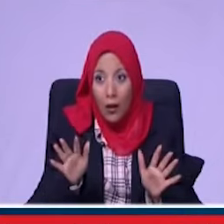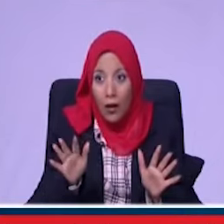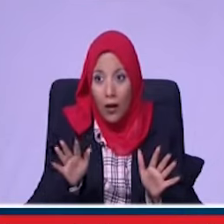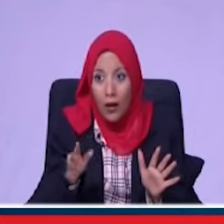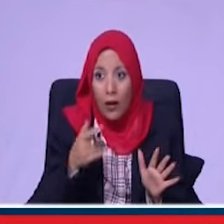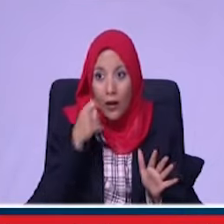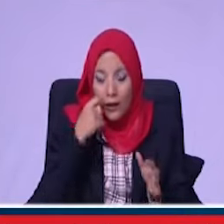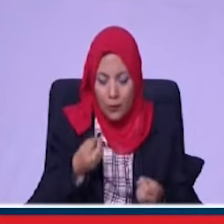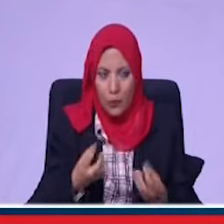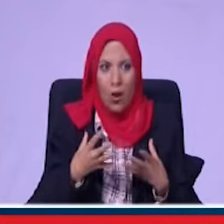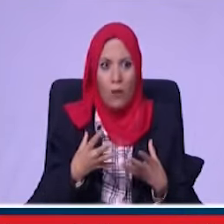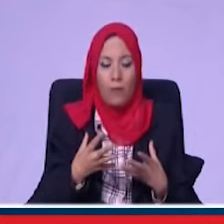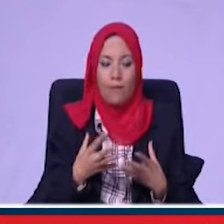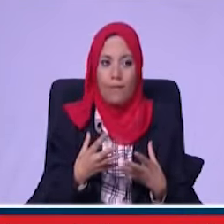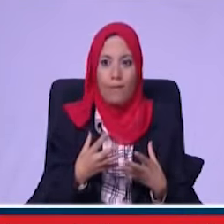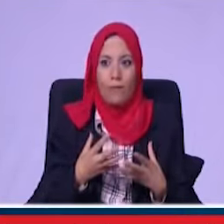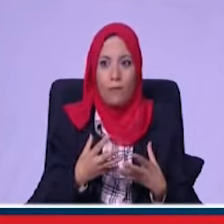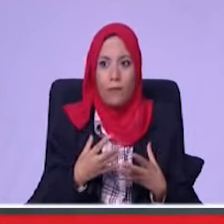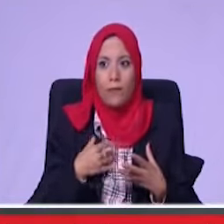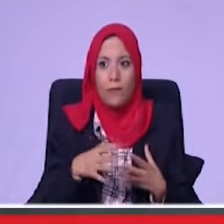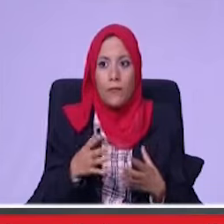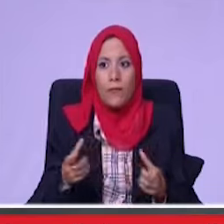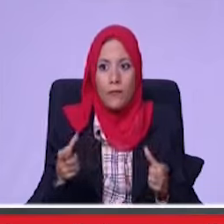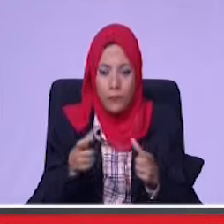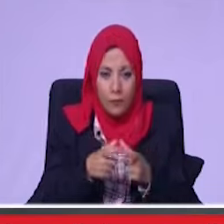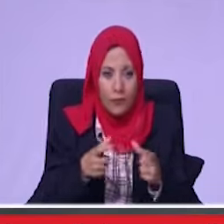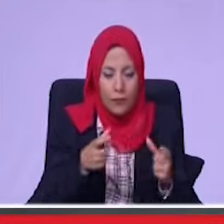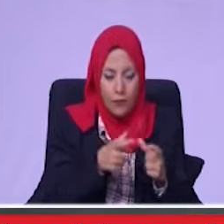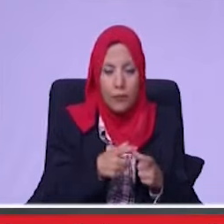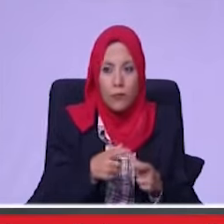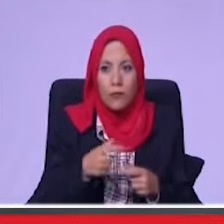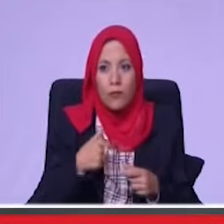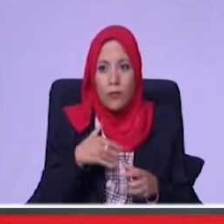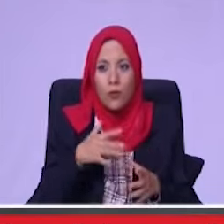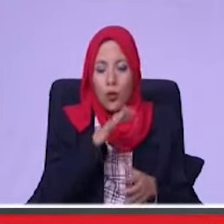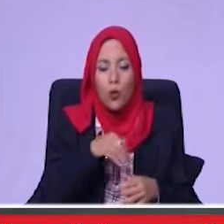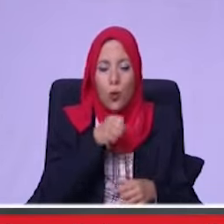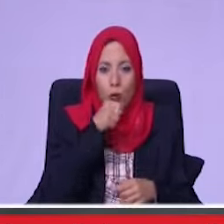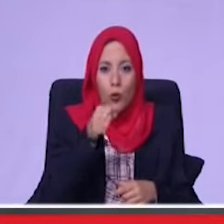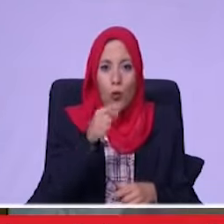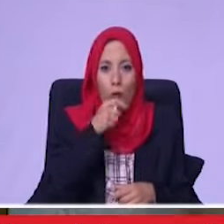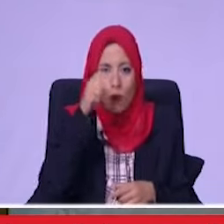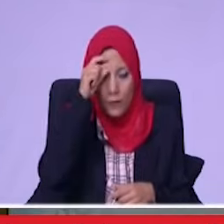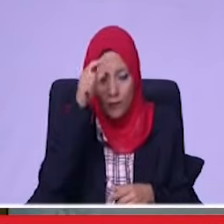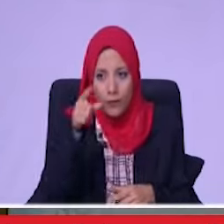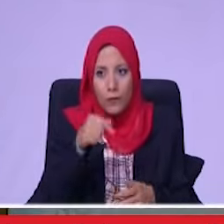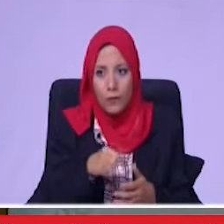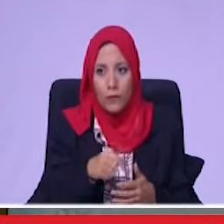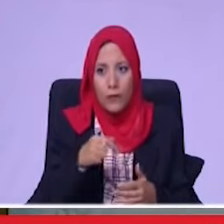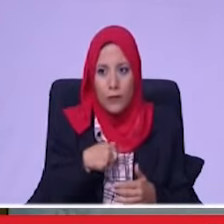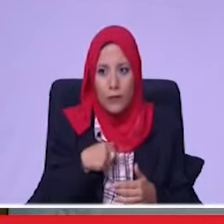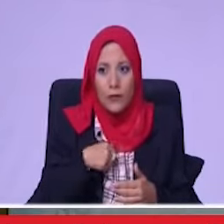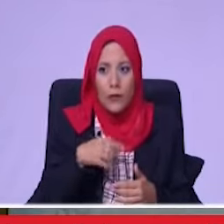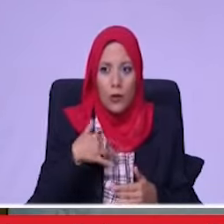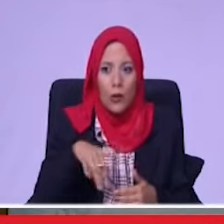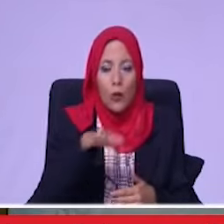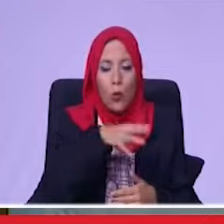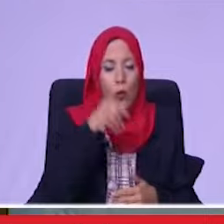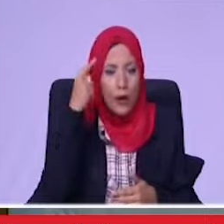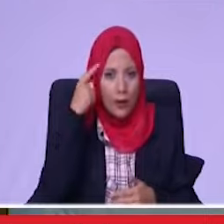استغربوا، هو قلما يعني مثلا حد يعني تطلب منه القران يقرا قران، ولكن بقى يعني عارفين ظروفه